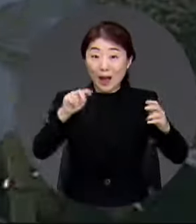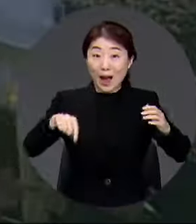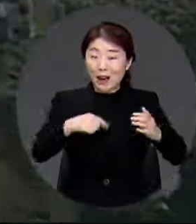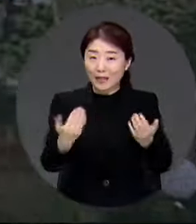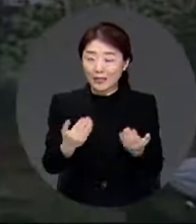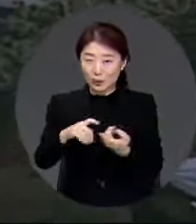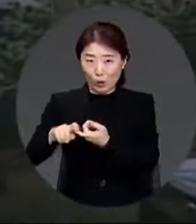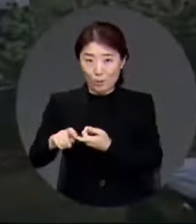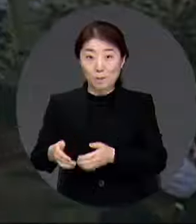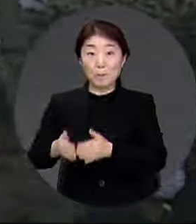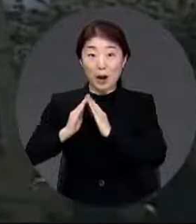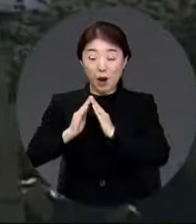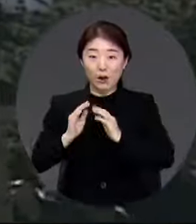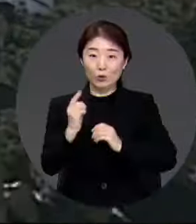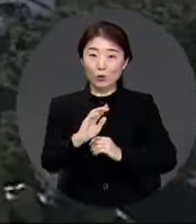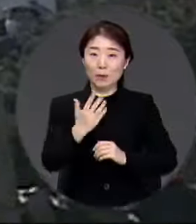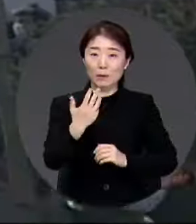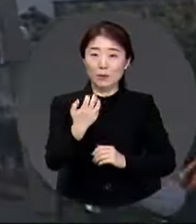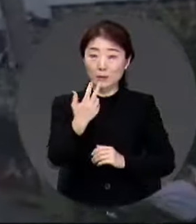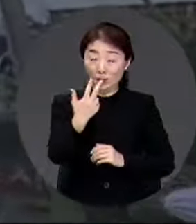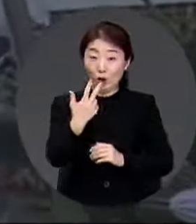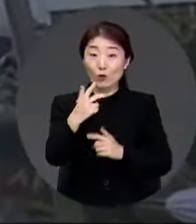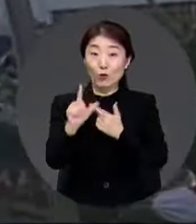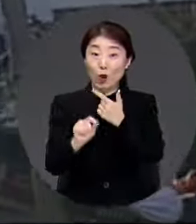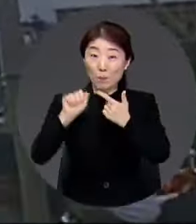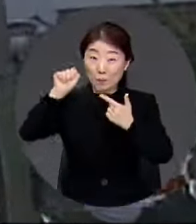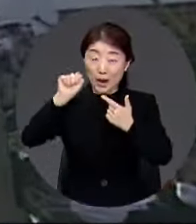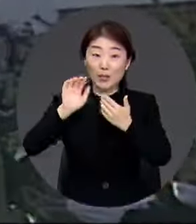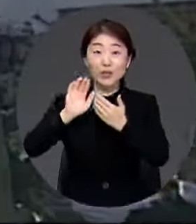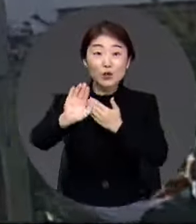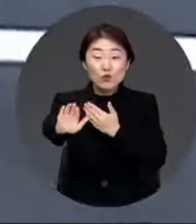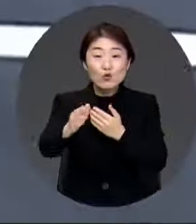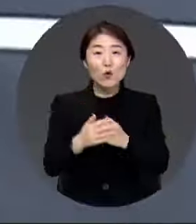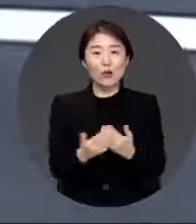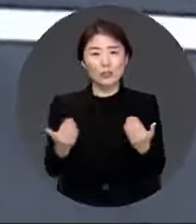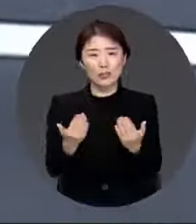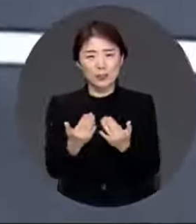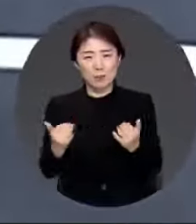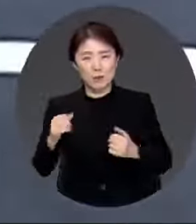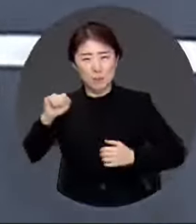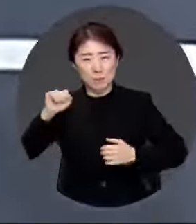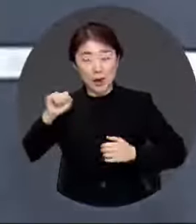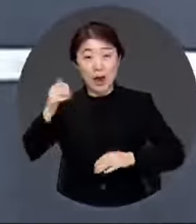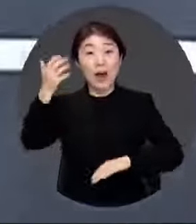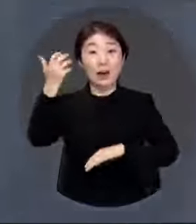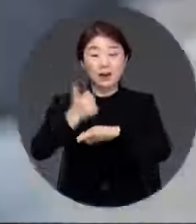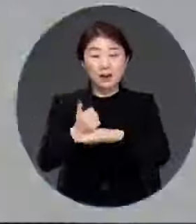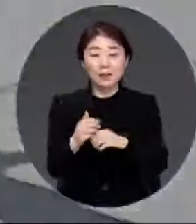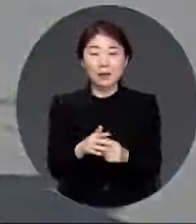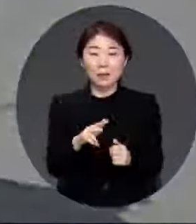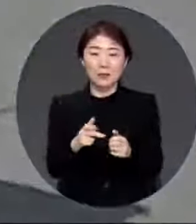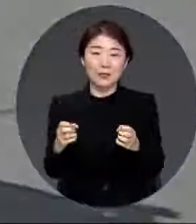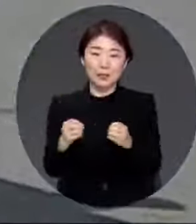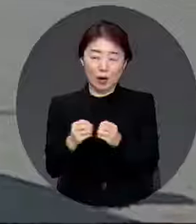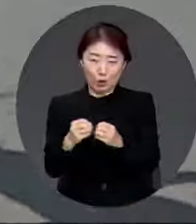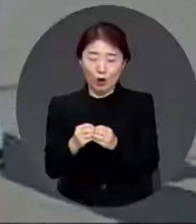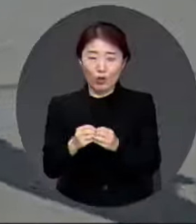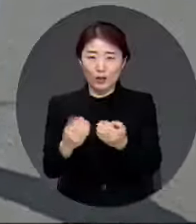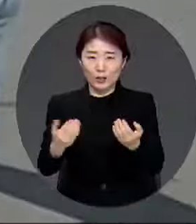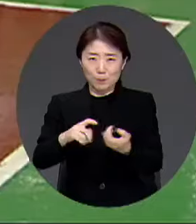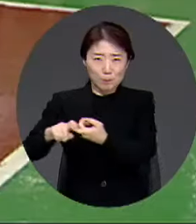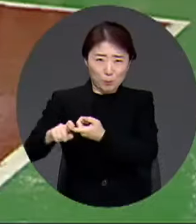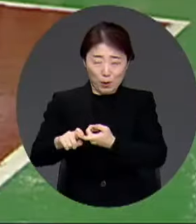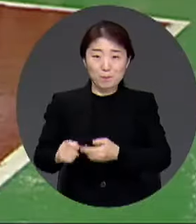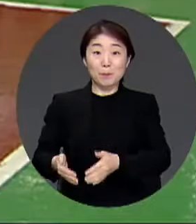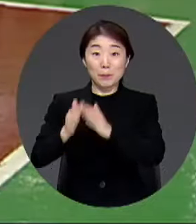설립됐고 87년 6월 항쟁 이후 노동자 대투쟁 끝에 마산 창원 노동조합 총연합도